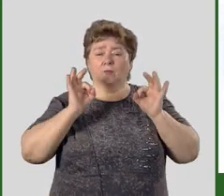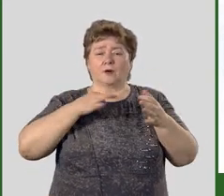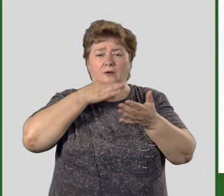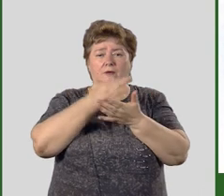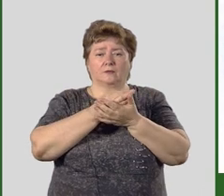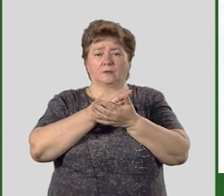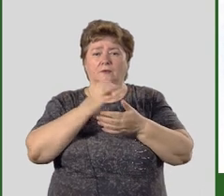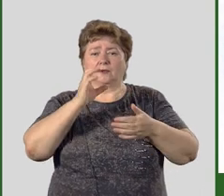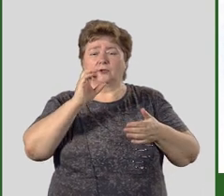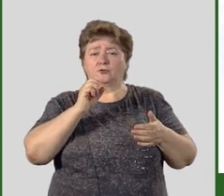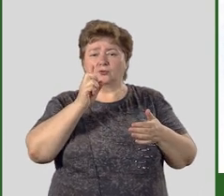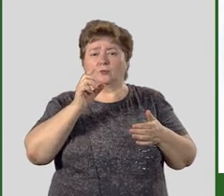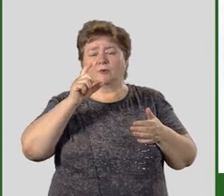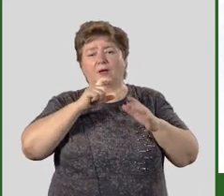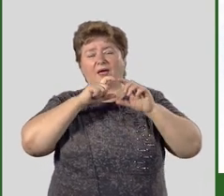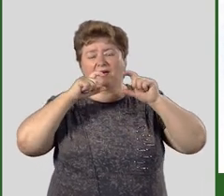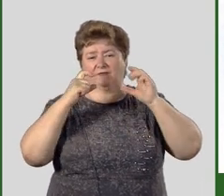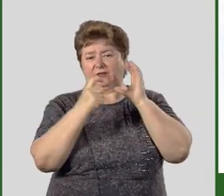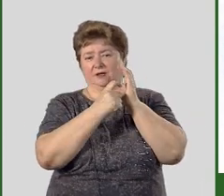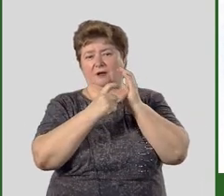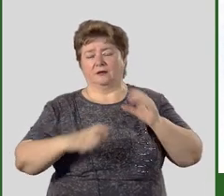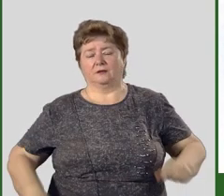Правильный ответ – субэкваториальный.